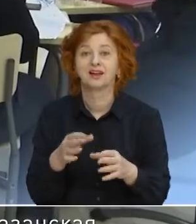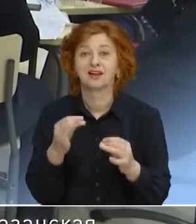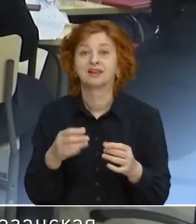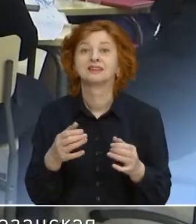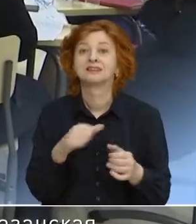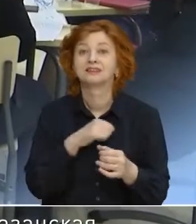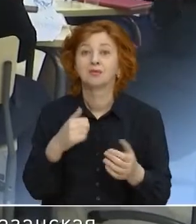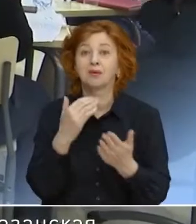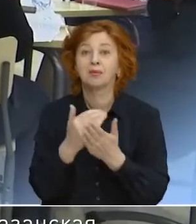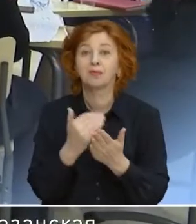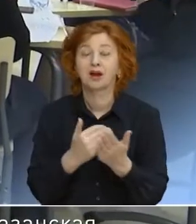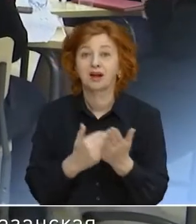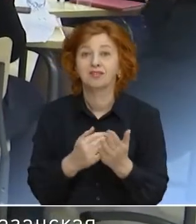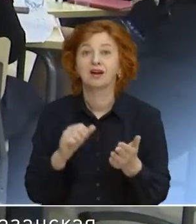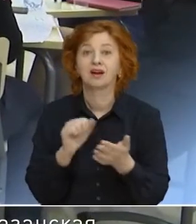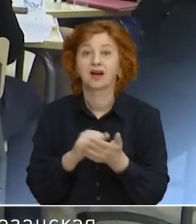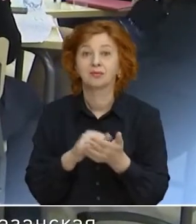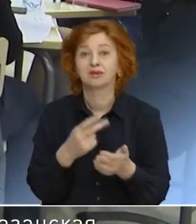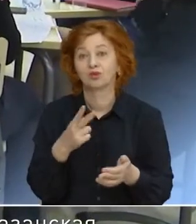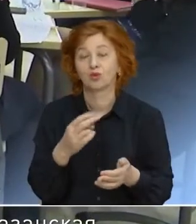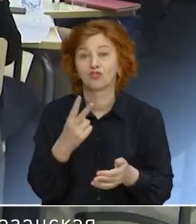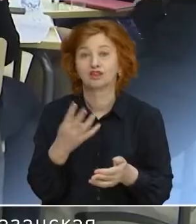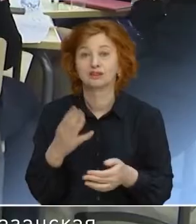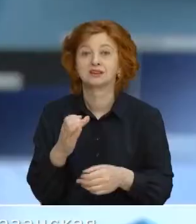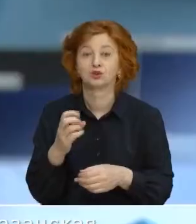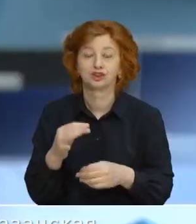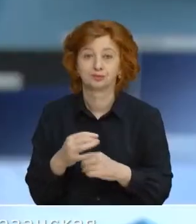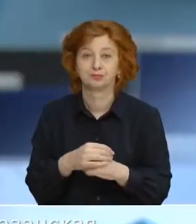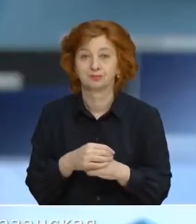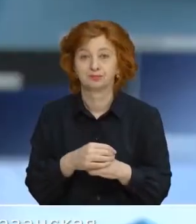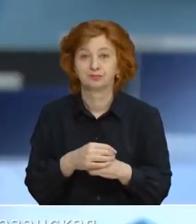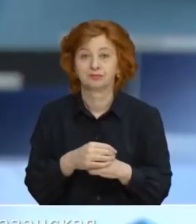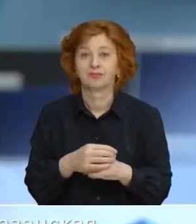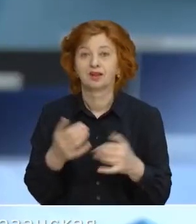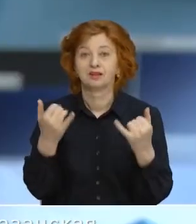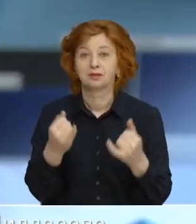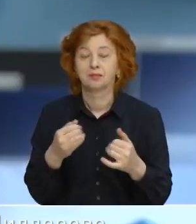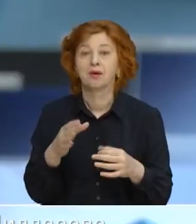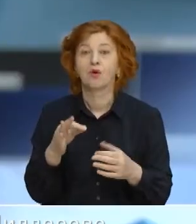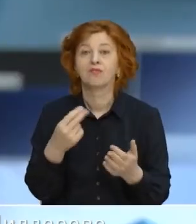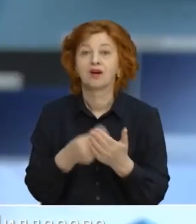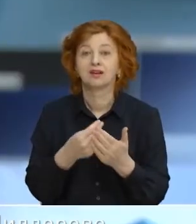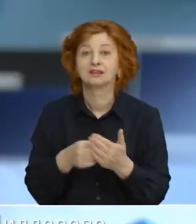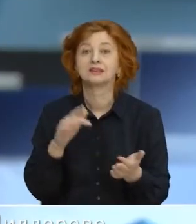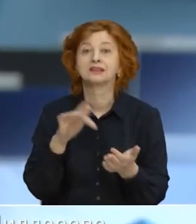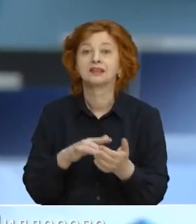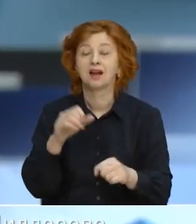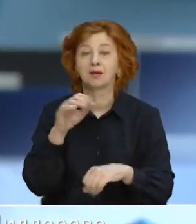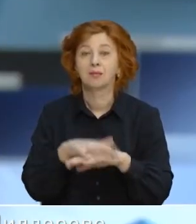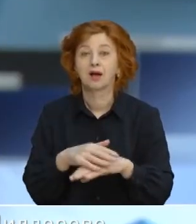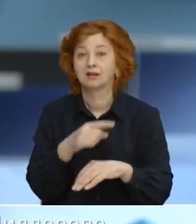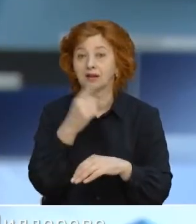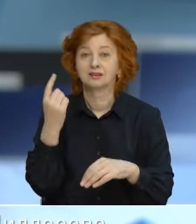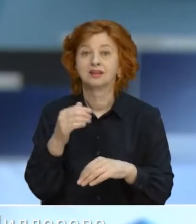Роман Саганов, Виталий Ступаков, Дон-24, Сочи. Теперь о валюте. По данным Центрального банка